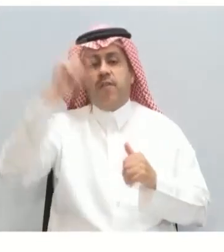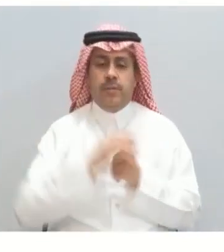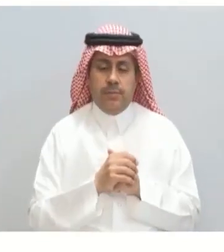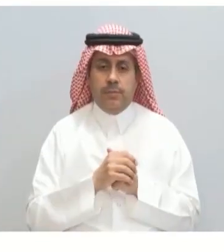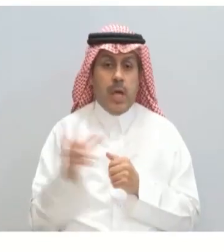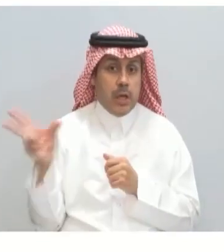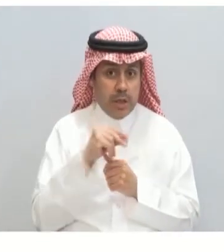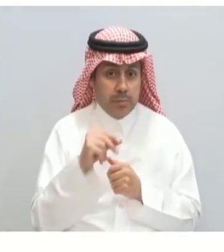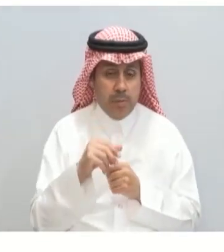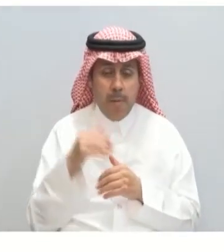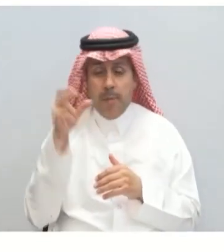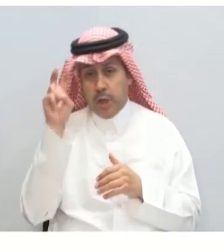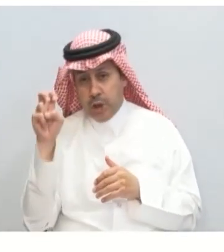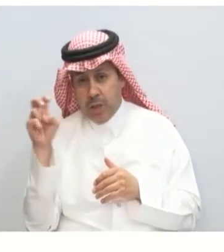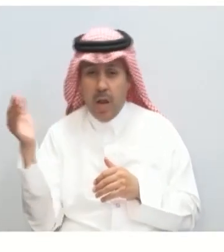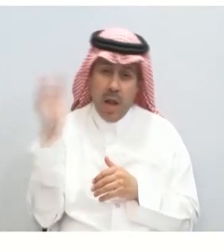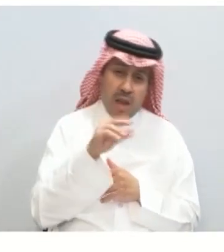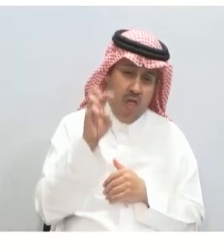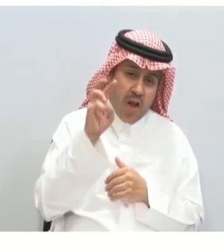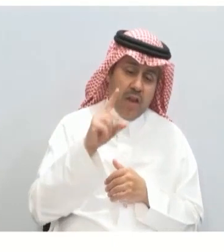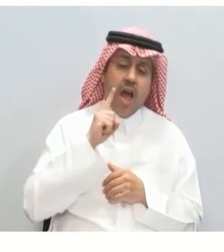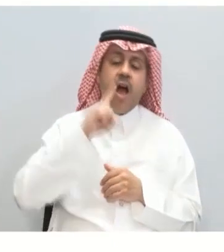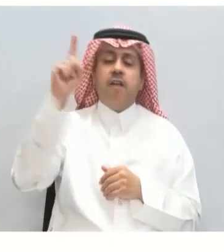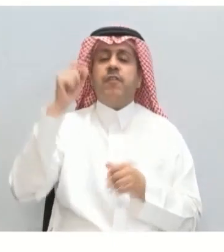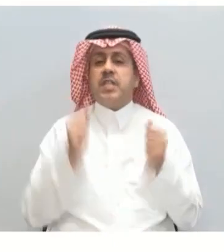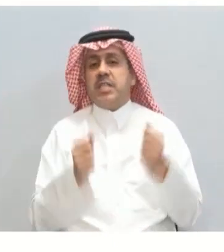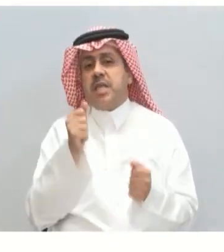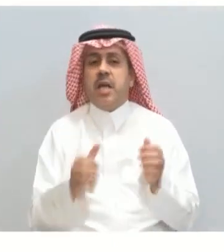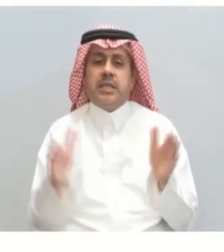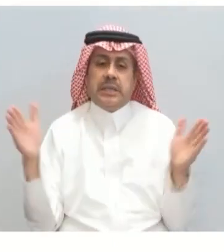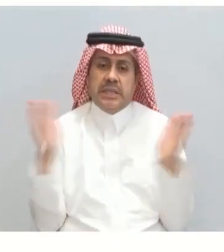التاج ما بين 20 الى 3 ال سياره للسيارات